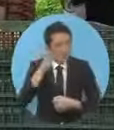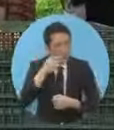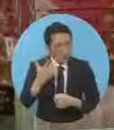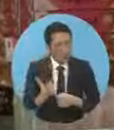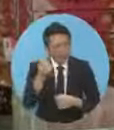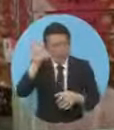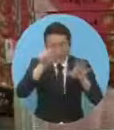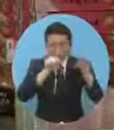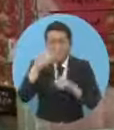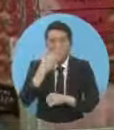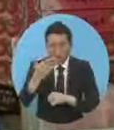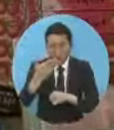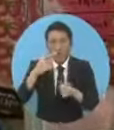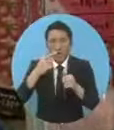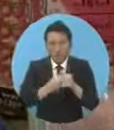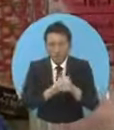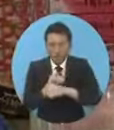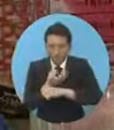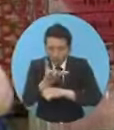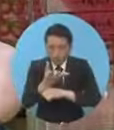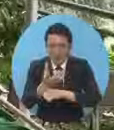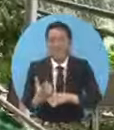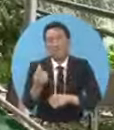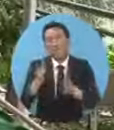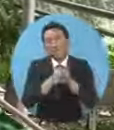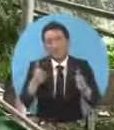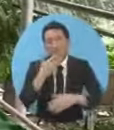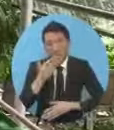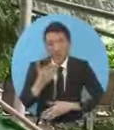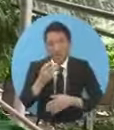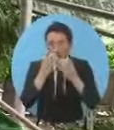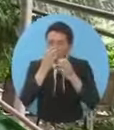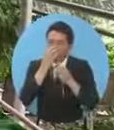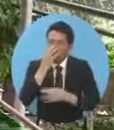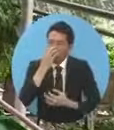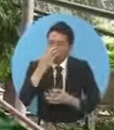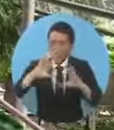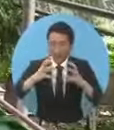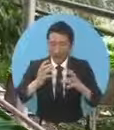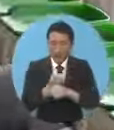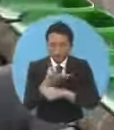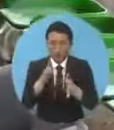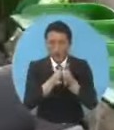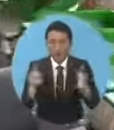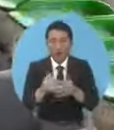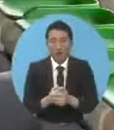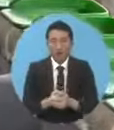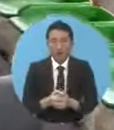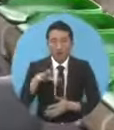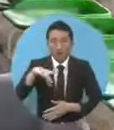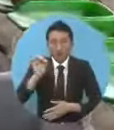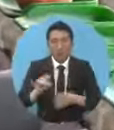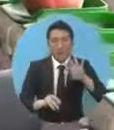빠릅니다. 조기 출하로 경쟁력을 높였고 홍콩 수출길도 열었습니다. 첫 수출